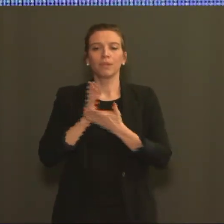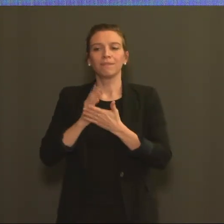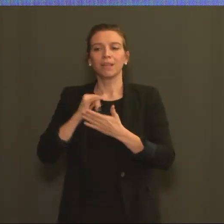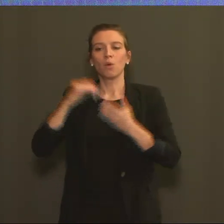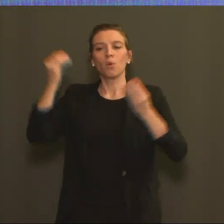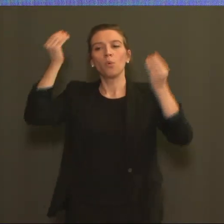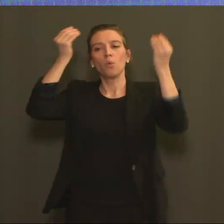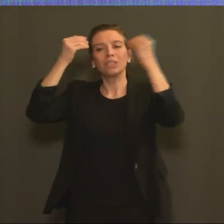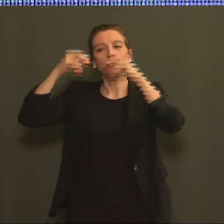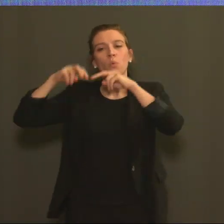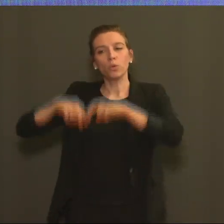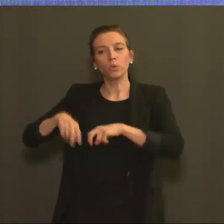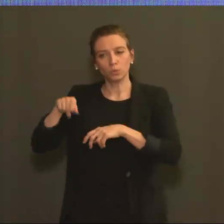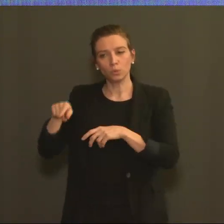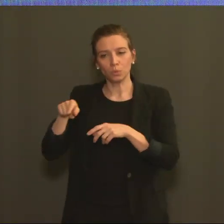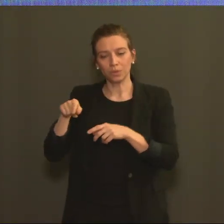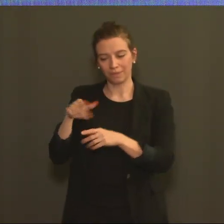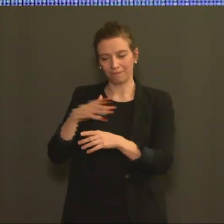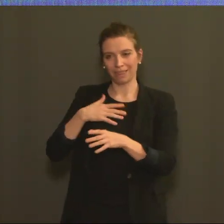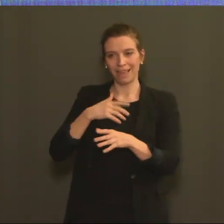klassieke varianten